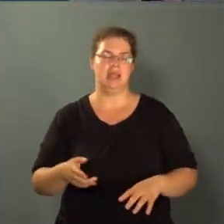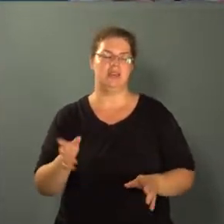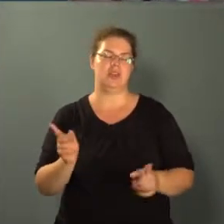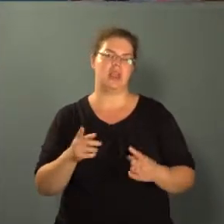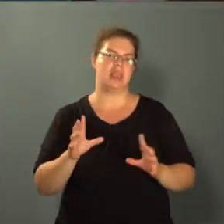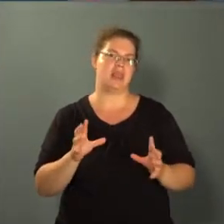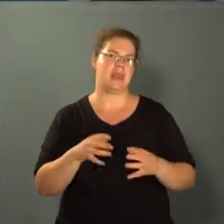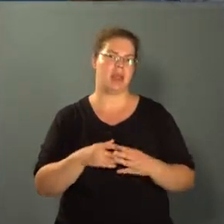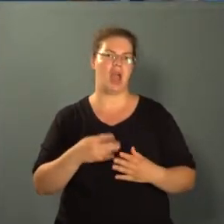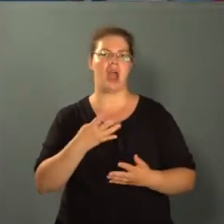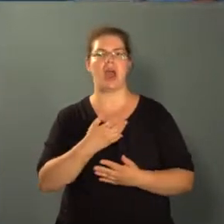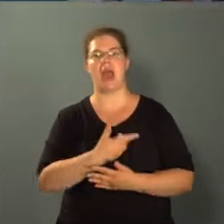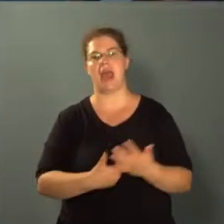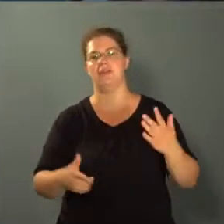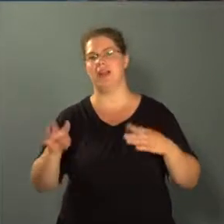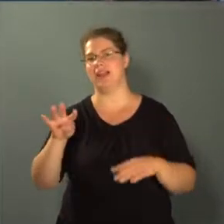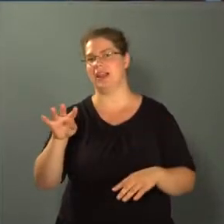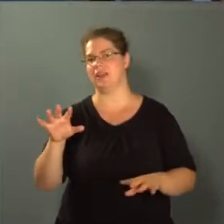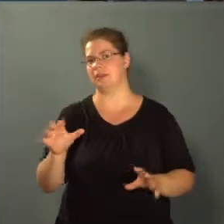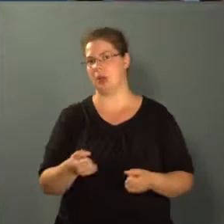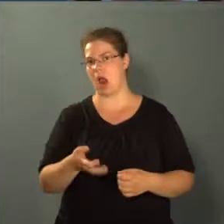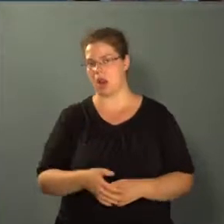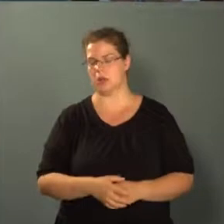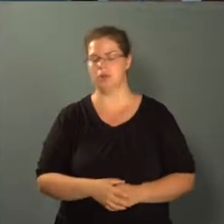zenekar 79-ben alakult,